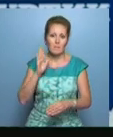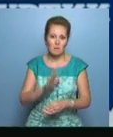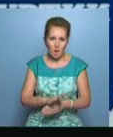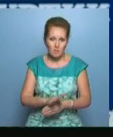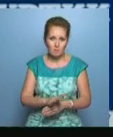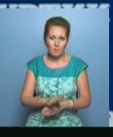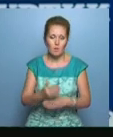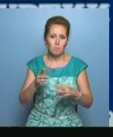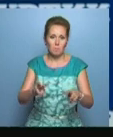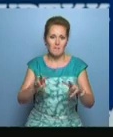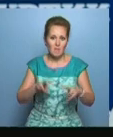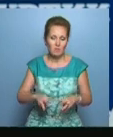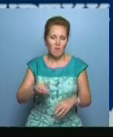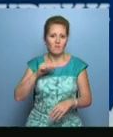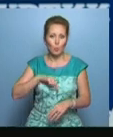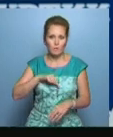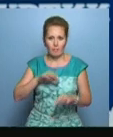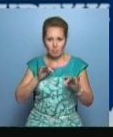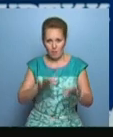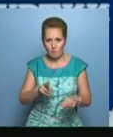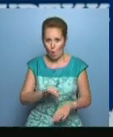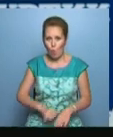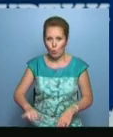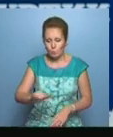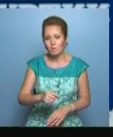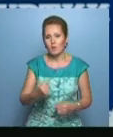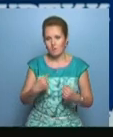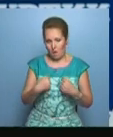уже Министерства внутренних дел Подмурской Республики я, собственно говоря,